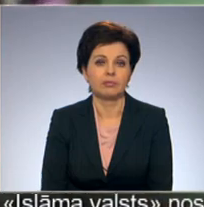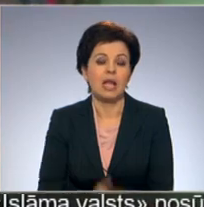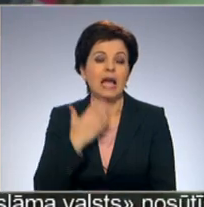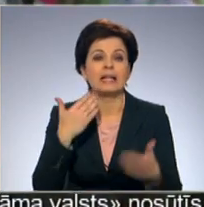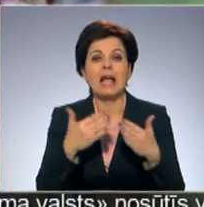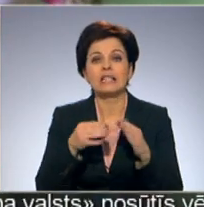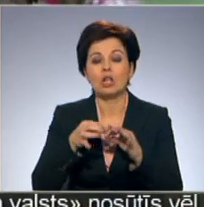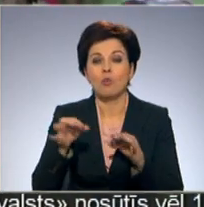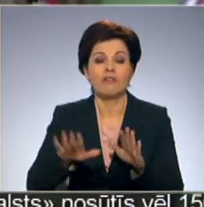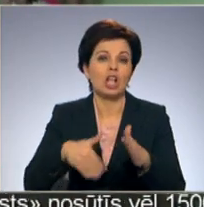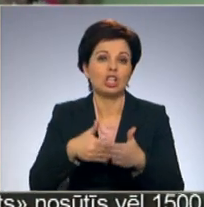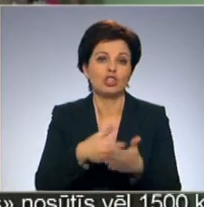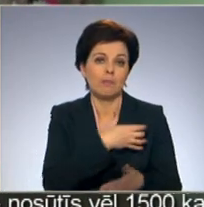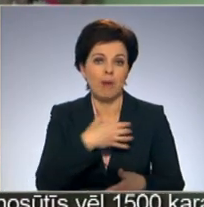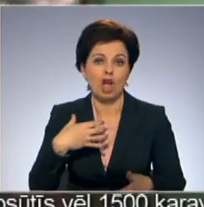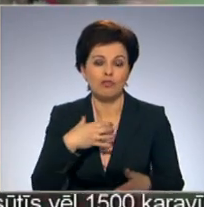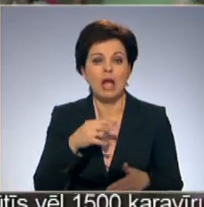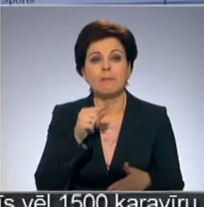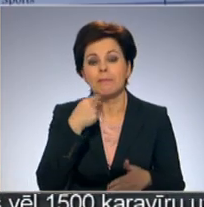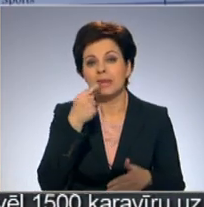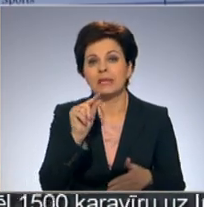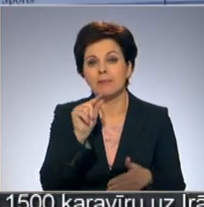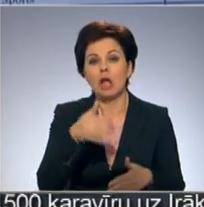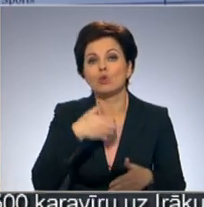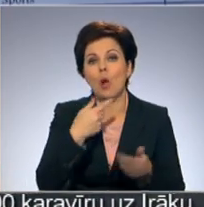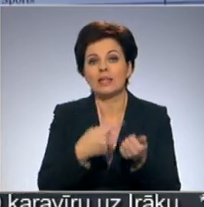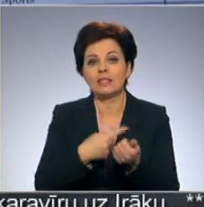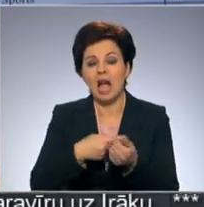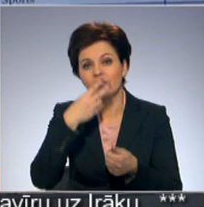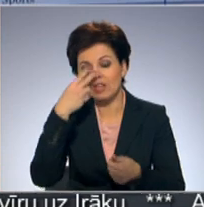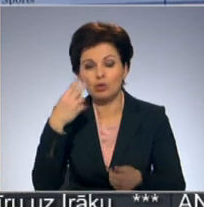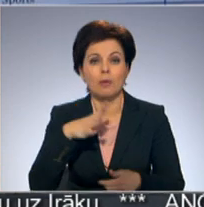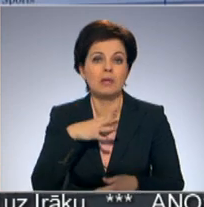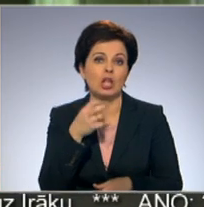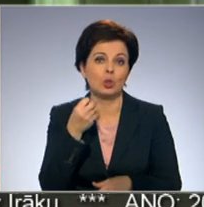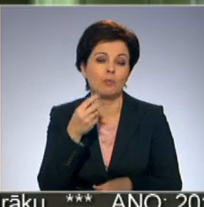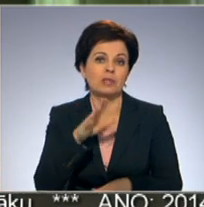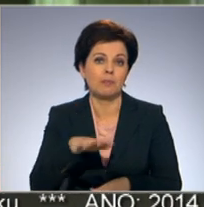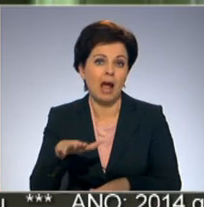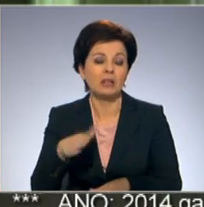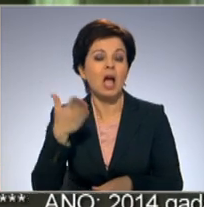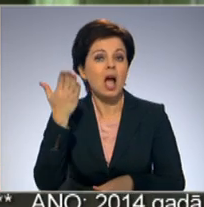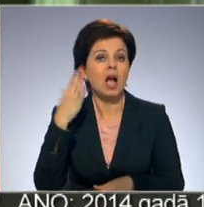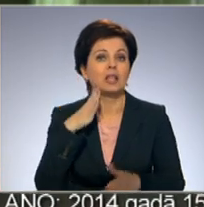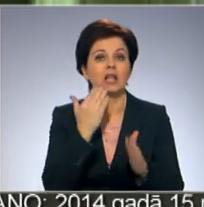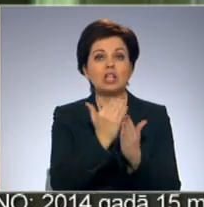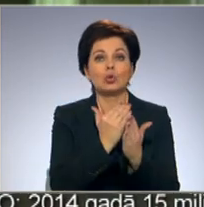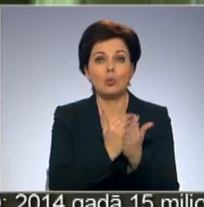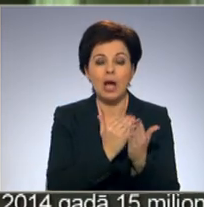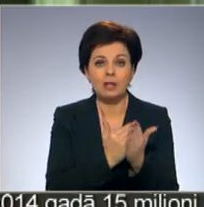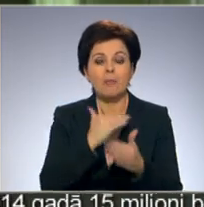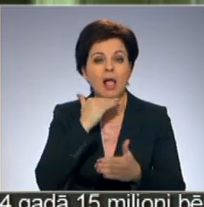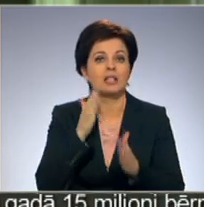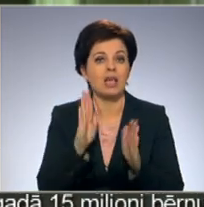Rēzeknes novadā līdz šim pašvaldības noteiktais minimālais skolēnu skaits vidusskolas klasēs bija 12 bērni. Kādreiz bija tādi noteikumi, ka klasē